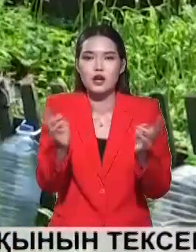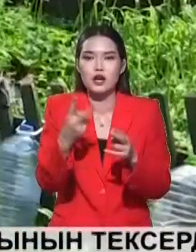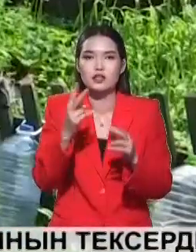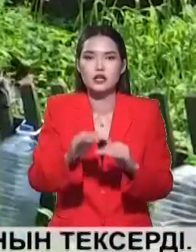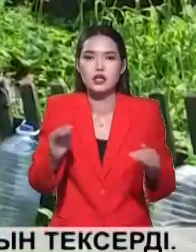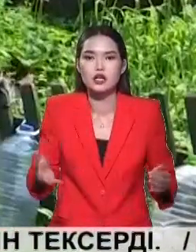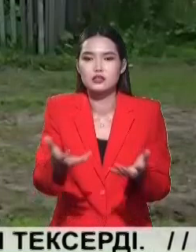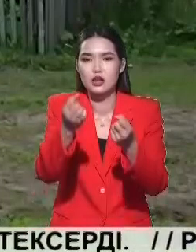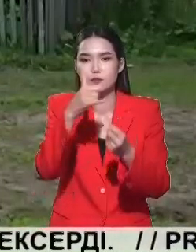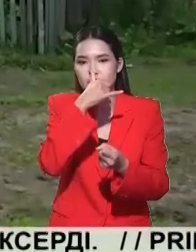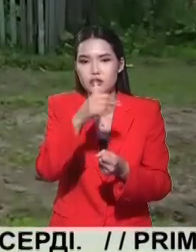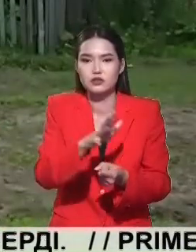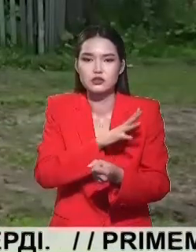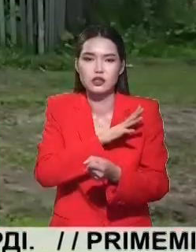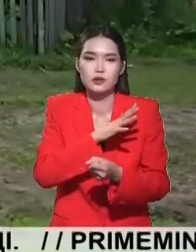халі нашарлапты.